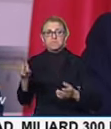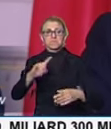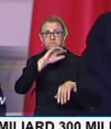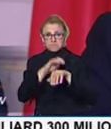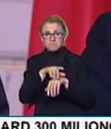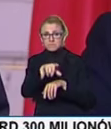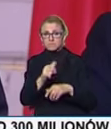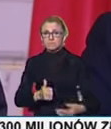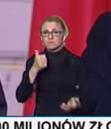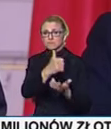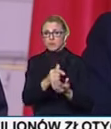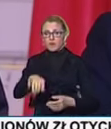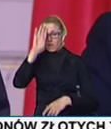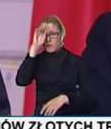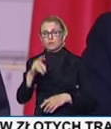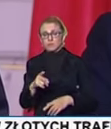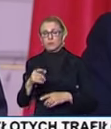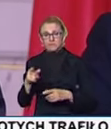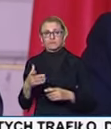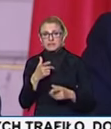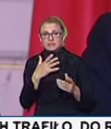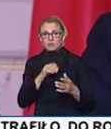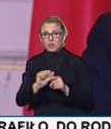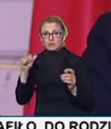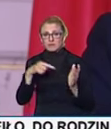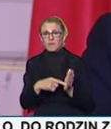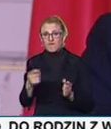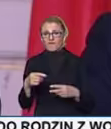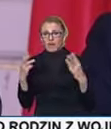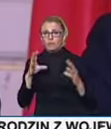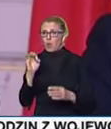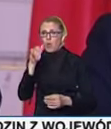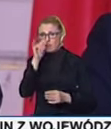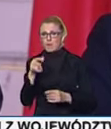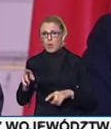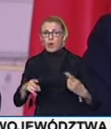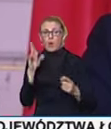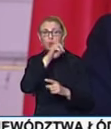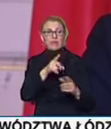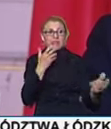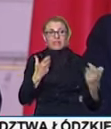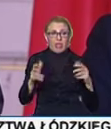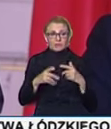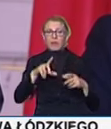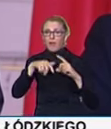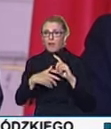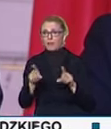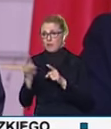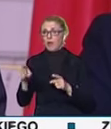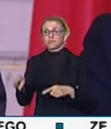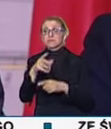popierają kandydaturę Łodzi. I to jest czynnik absolutnie kluczowy, ponieważ nie można organizować takiego wydarzenia wbrew mieszkańcom, ale razem z nimi i dla